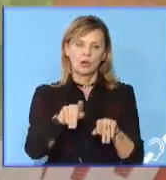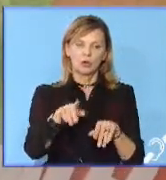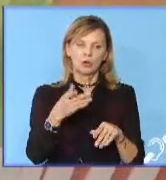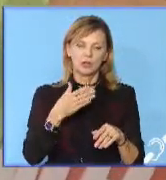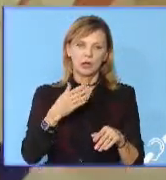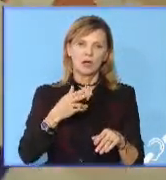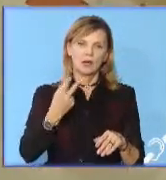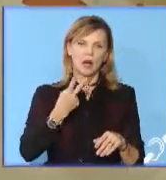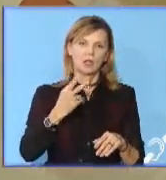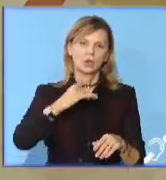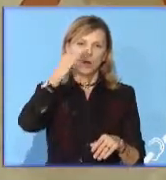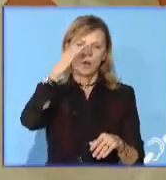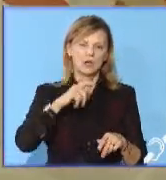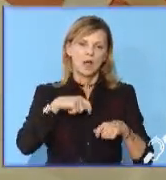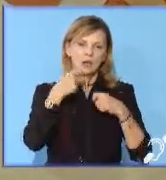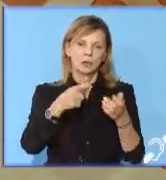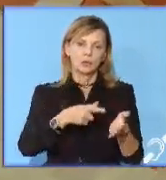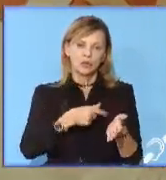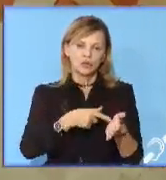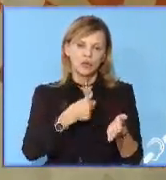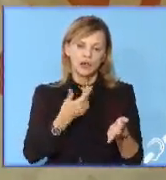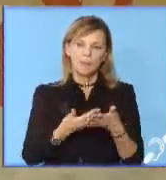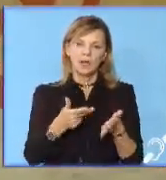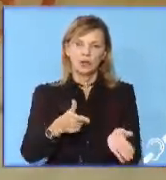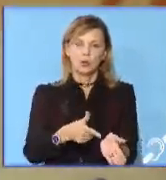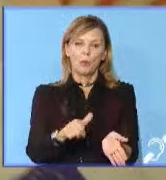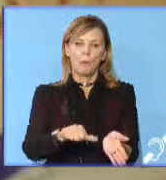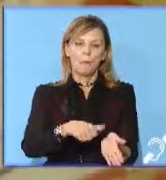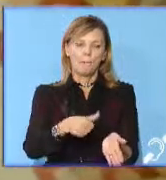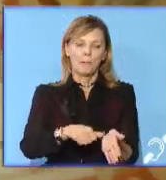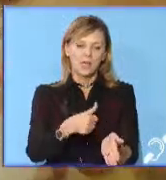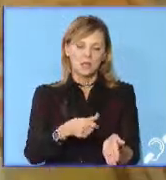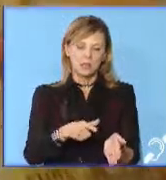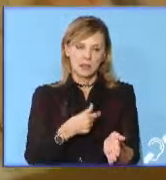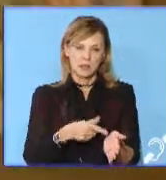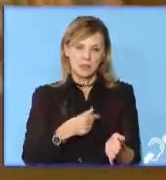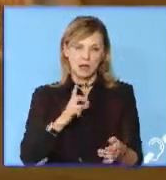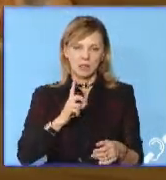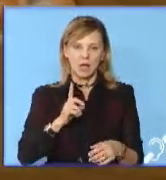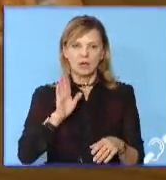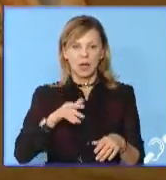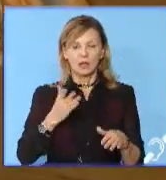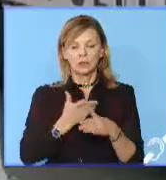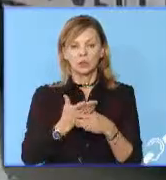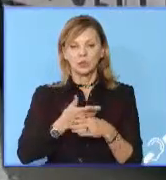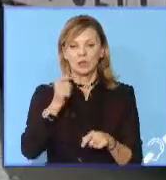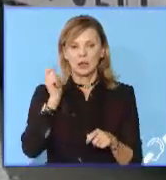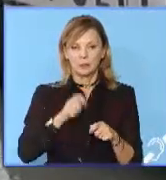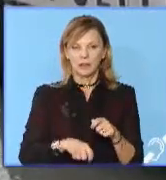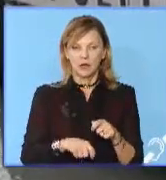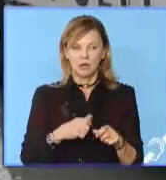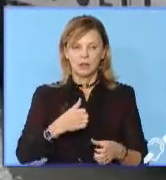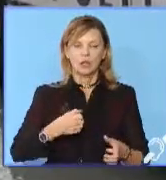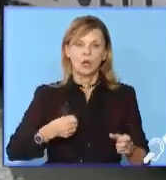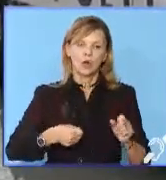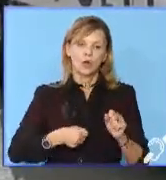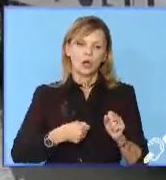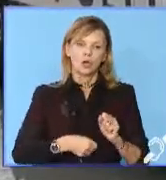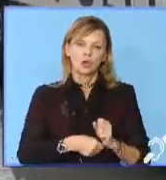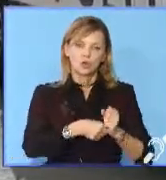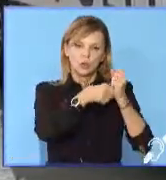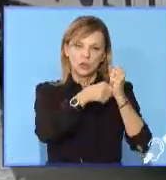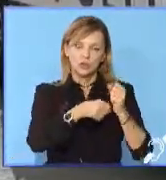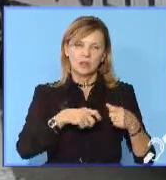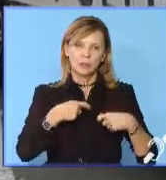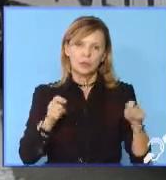doua zi și-a depus cererea ca să iasă la pensie. Nu a scăpat însă de dosarul penal deschis pe numele său. Susținem toate activitățile specifice